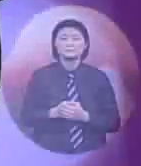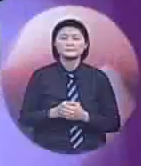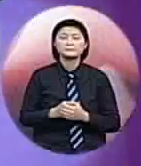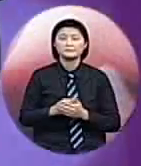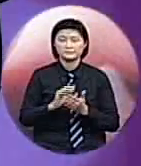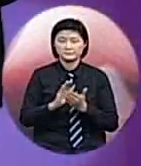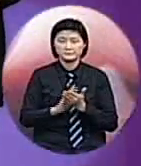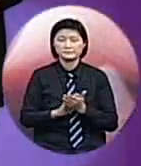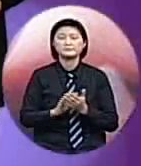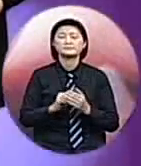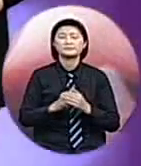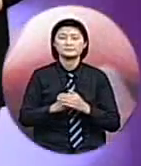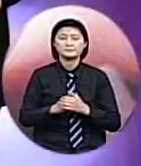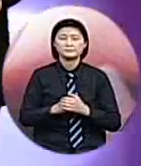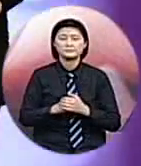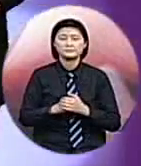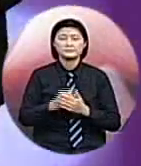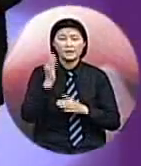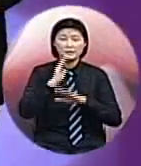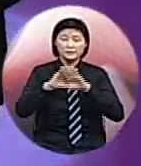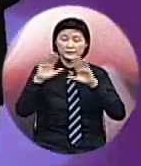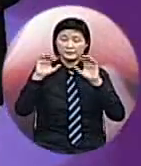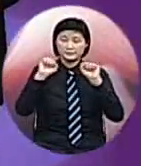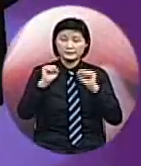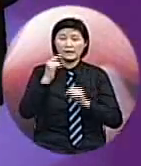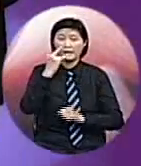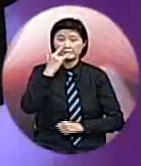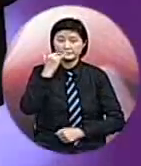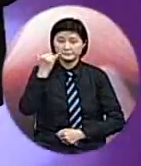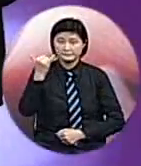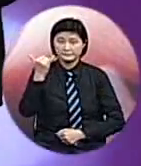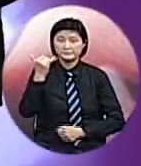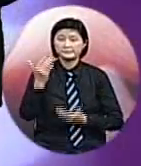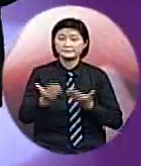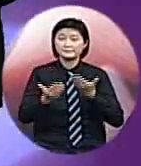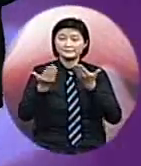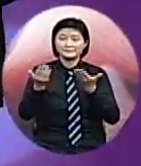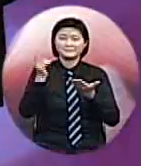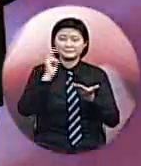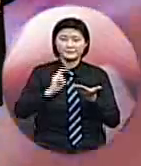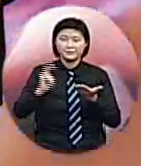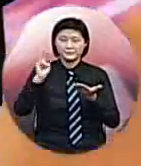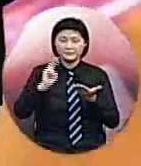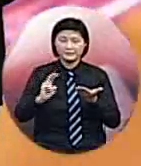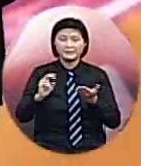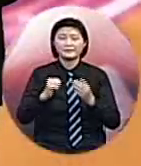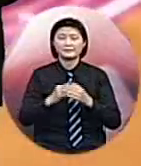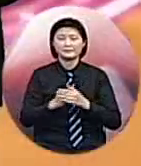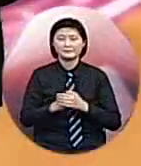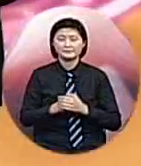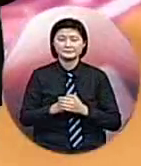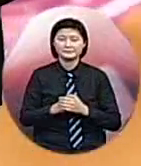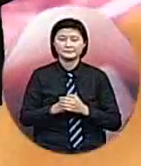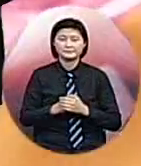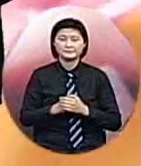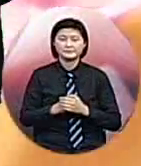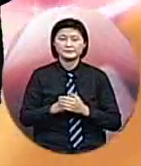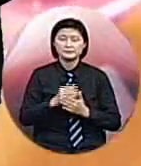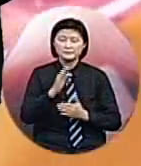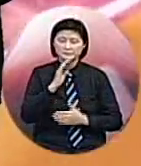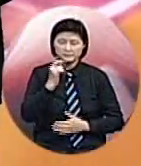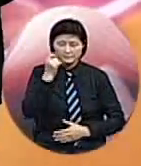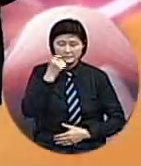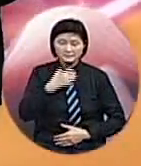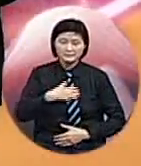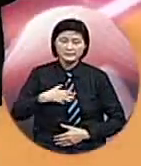네, 하늘에 계신 아버님 어머님께 바치는 노래 불효자는 옵니다. 또